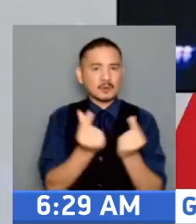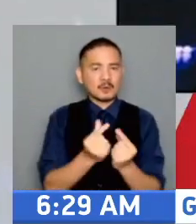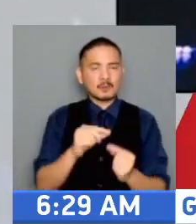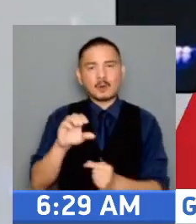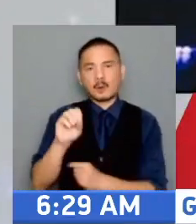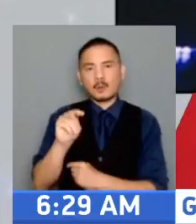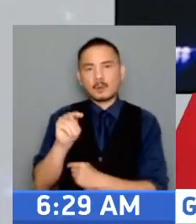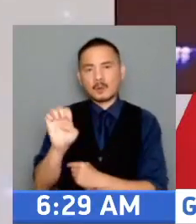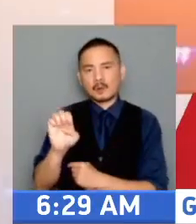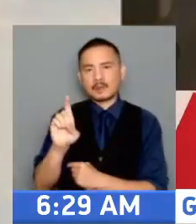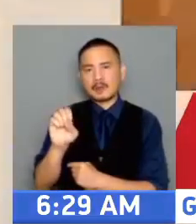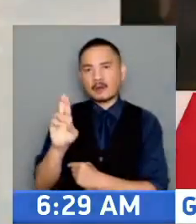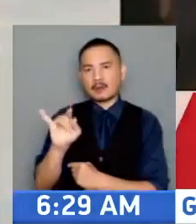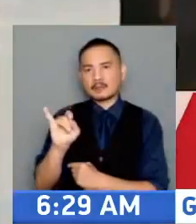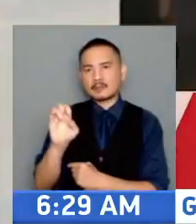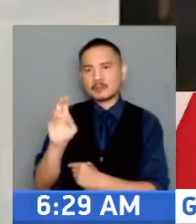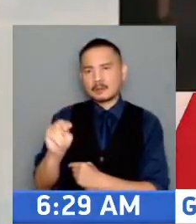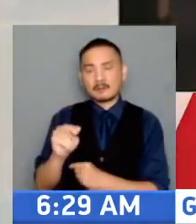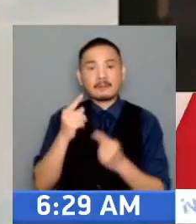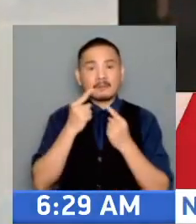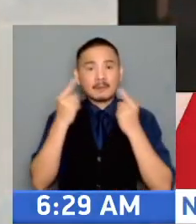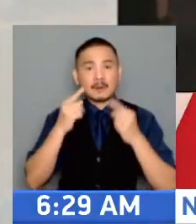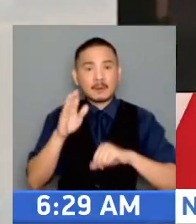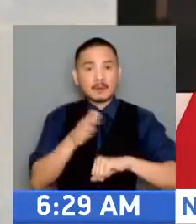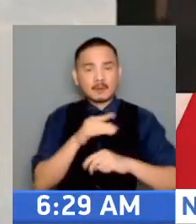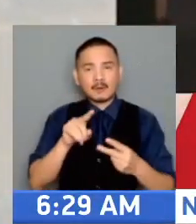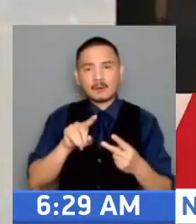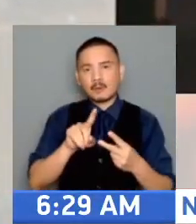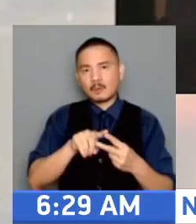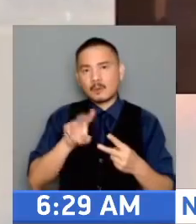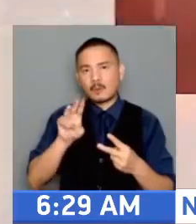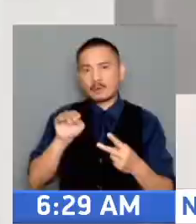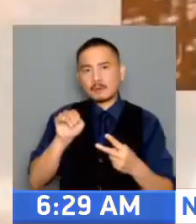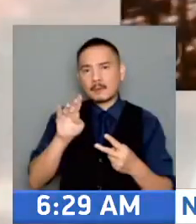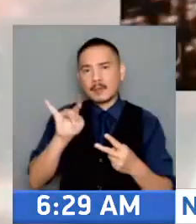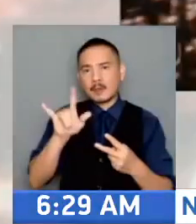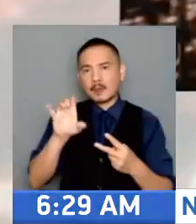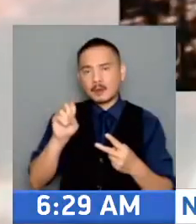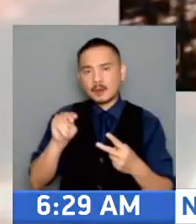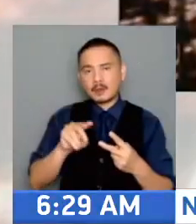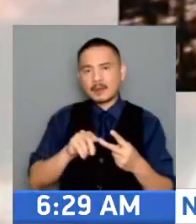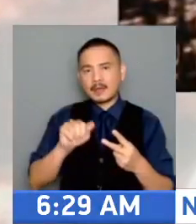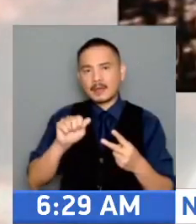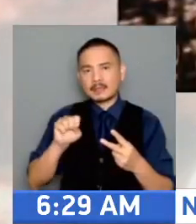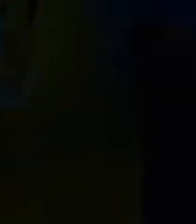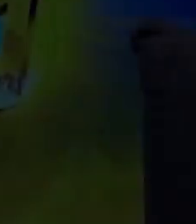mga sumikat niyang kanta ang Watermelon Sugar, As It Was at Satellite.